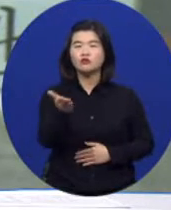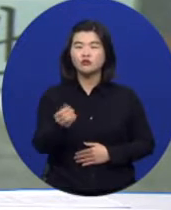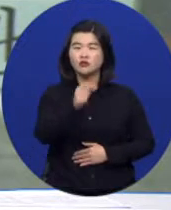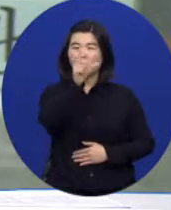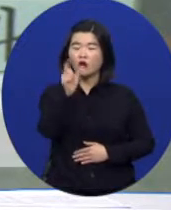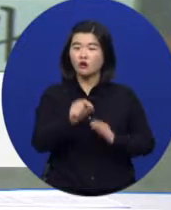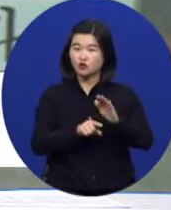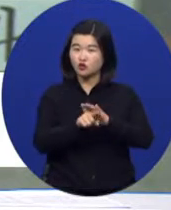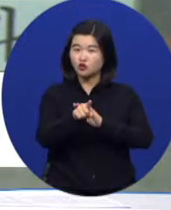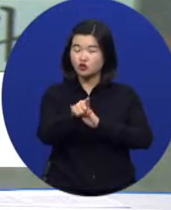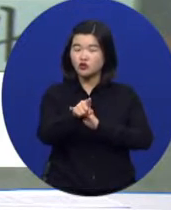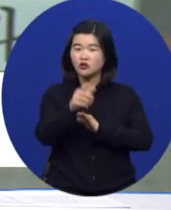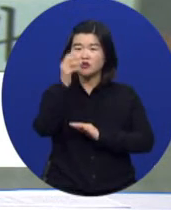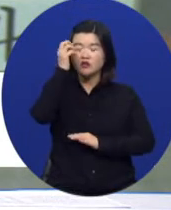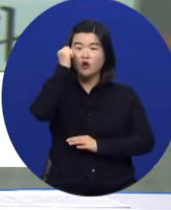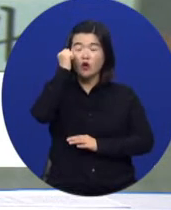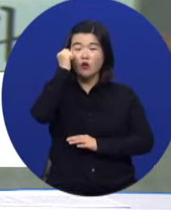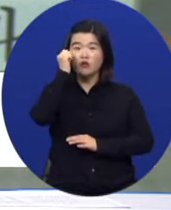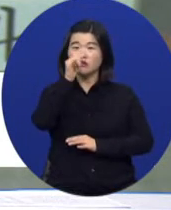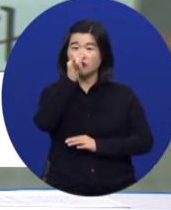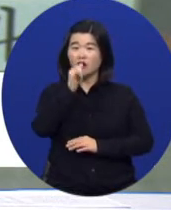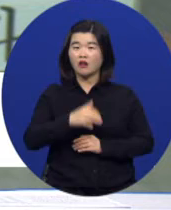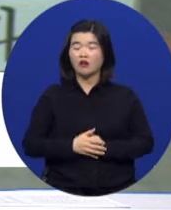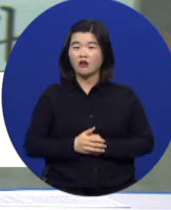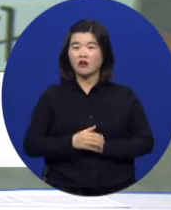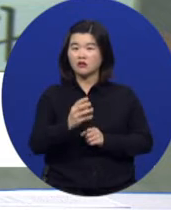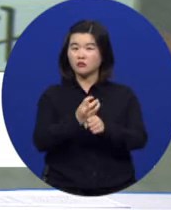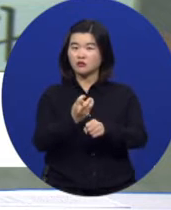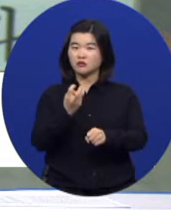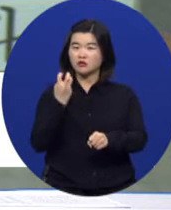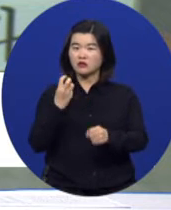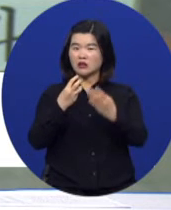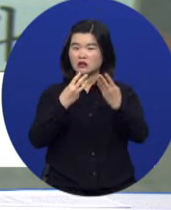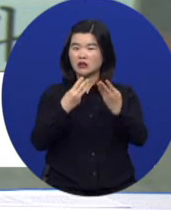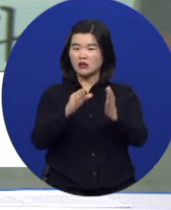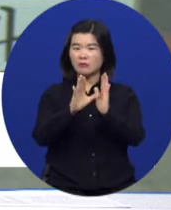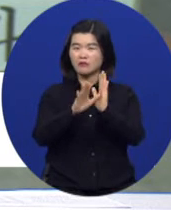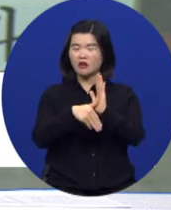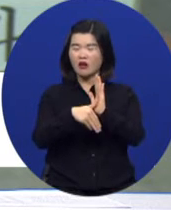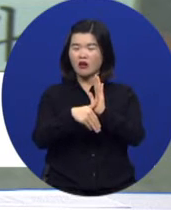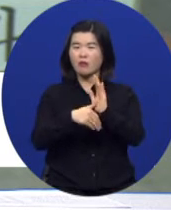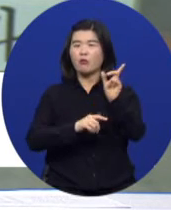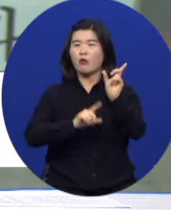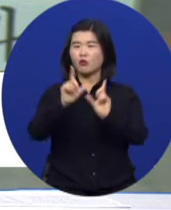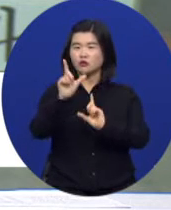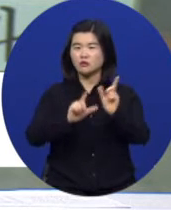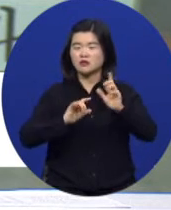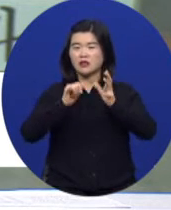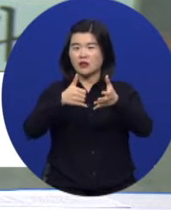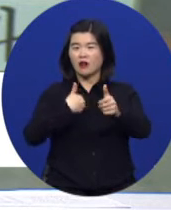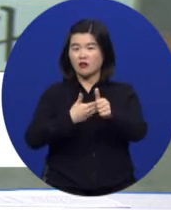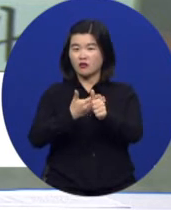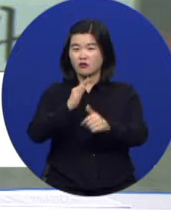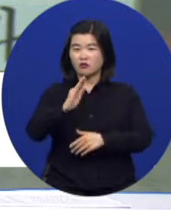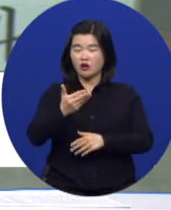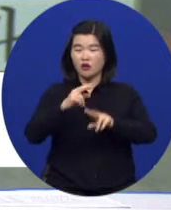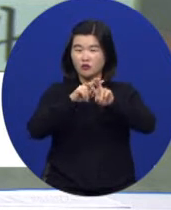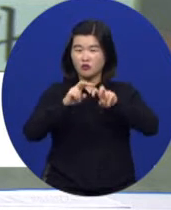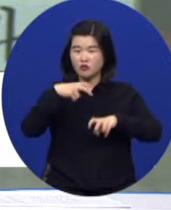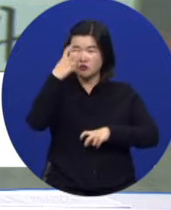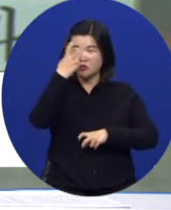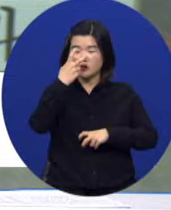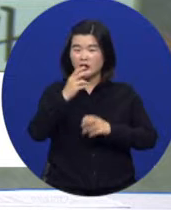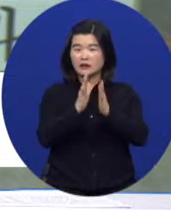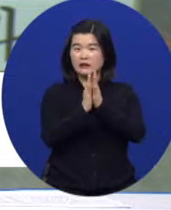여러분은 다랑쉬구를 기억하십니까? 30년 전 4.3의 참상을 세상에 알리며